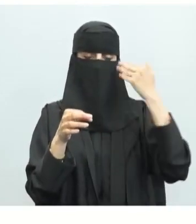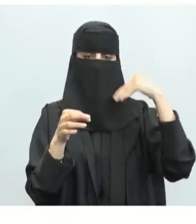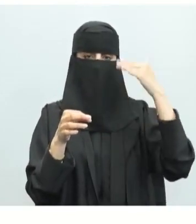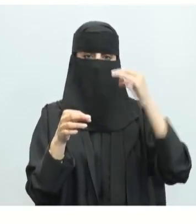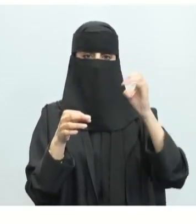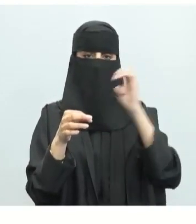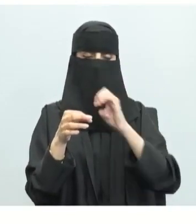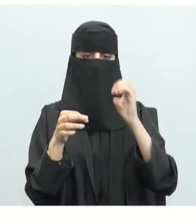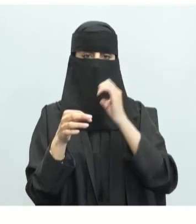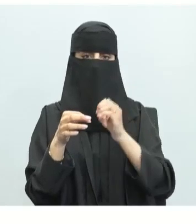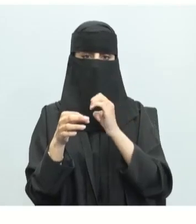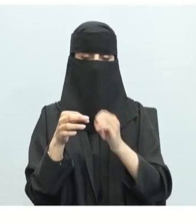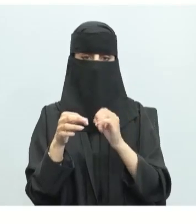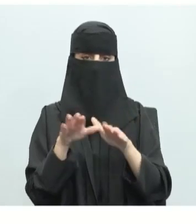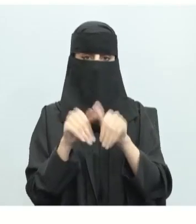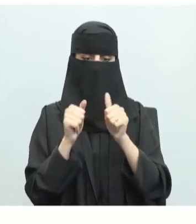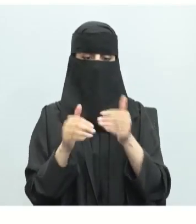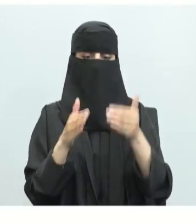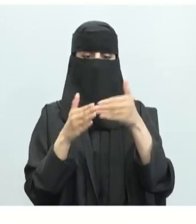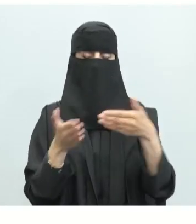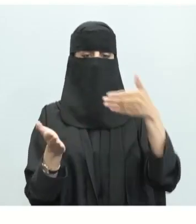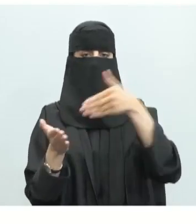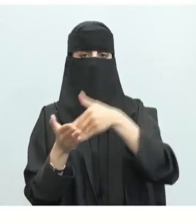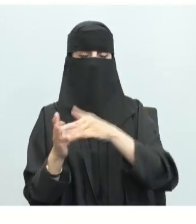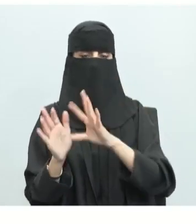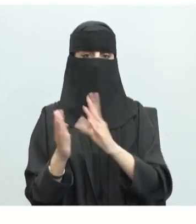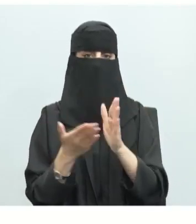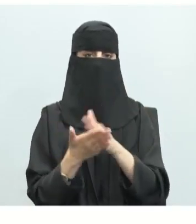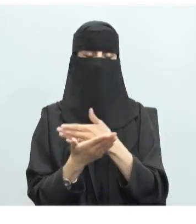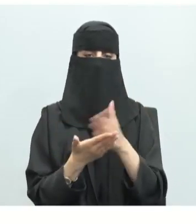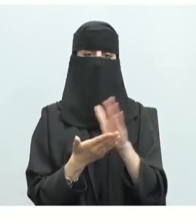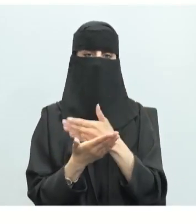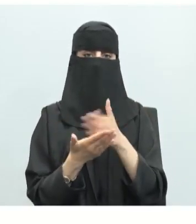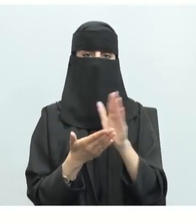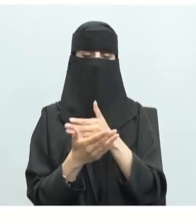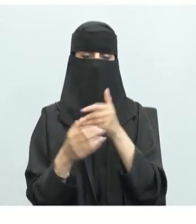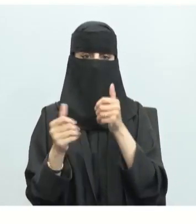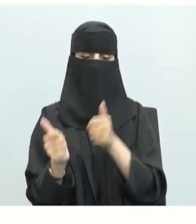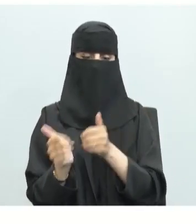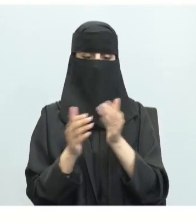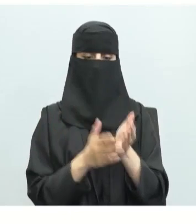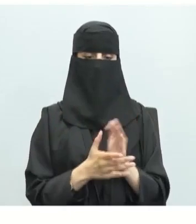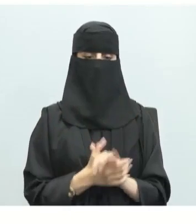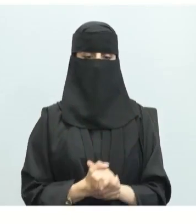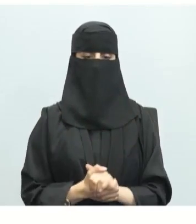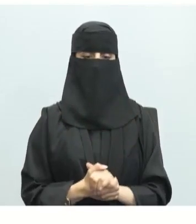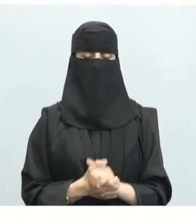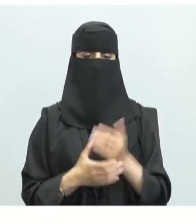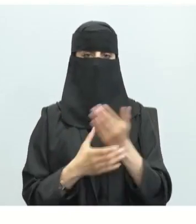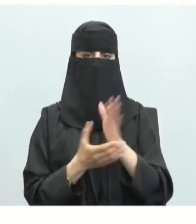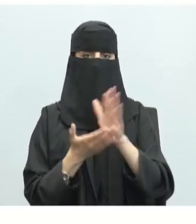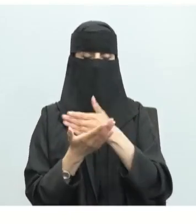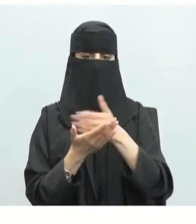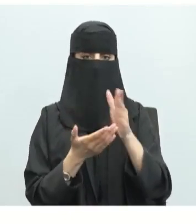على أسئلتي بعد تنقيحها. وبعد ذلك الخطوة الخامسة، أراجع إجاباتي وأقارنها